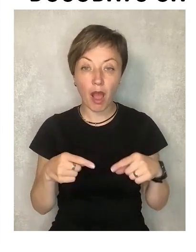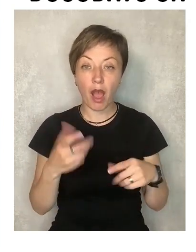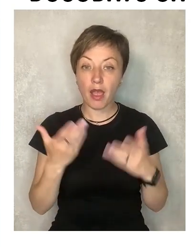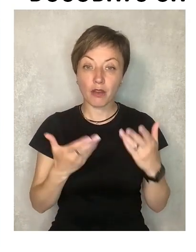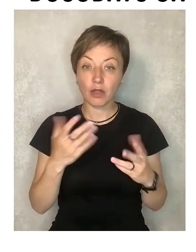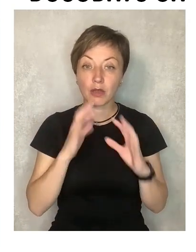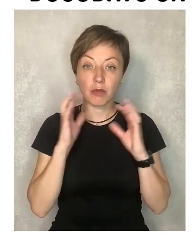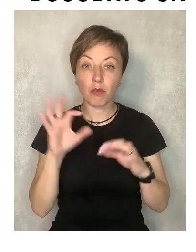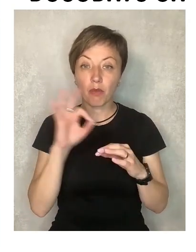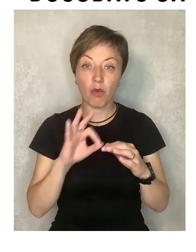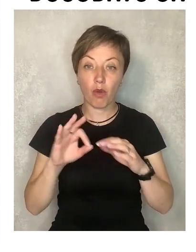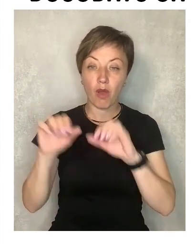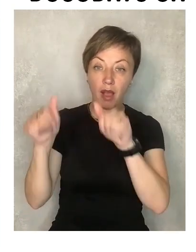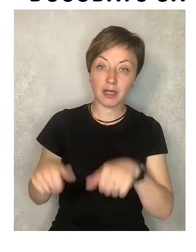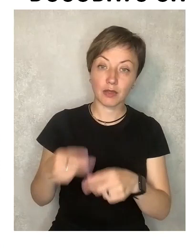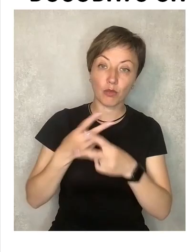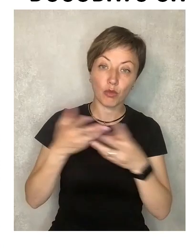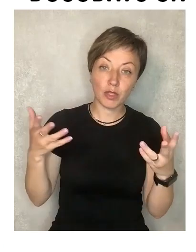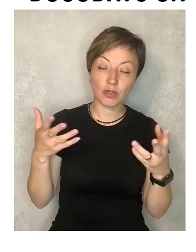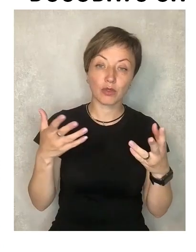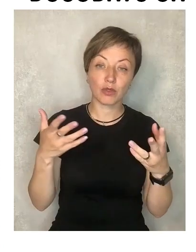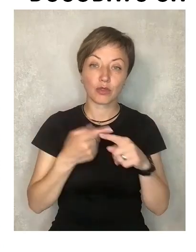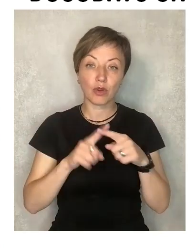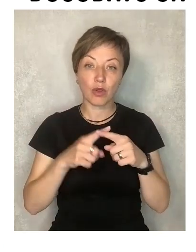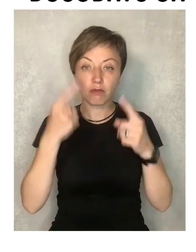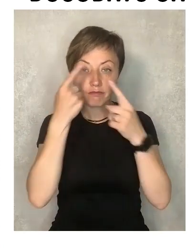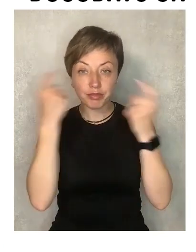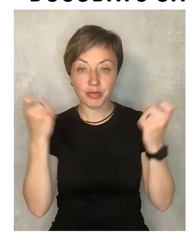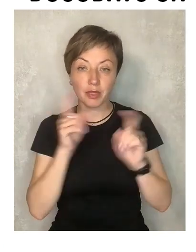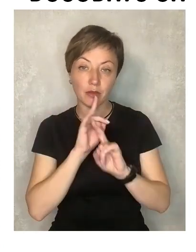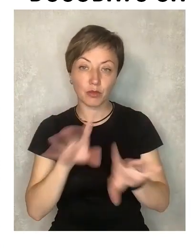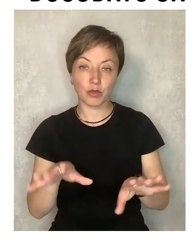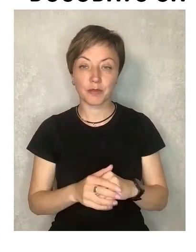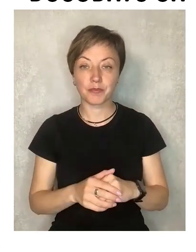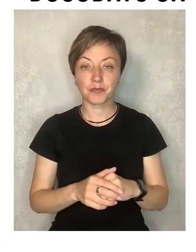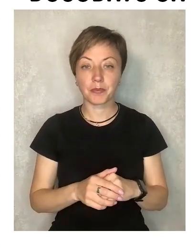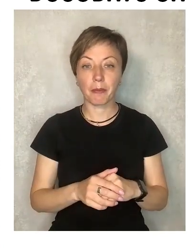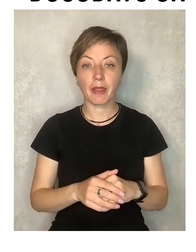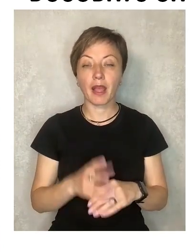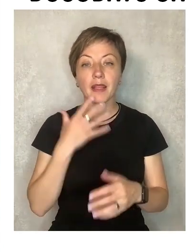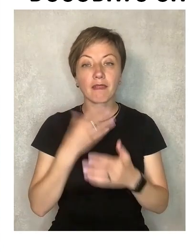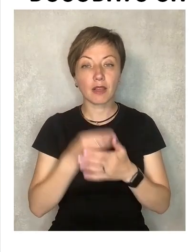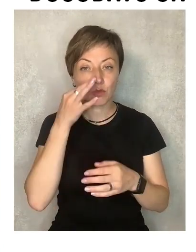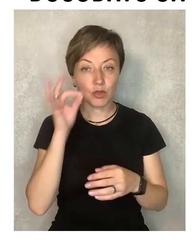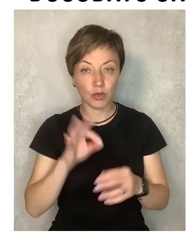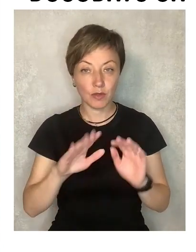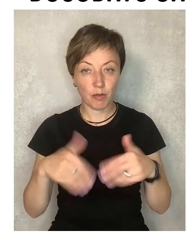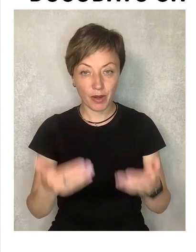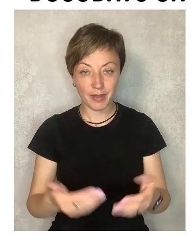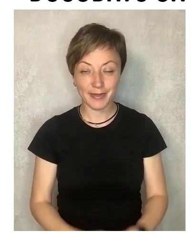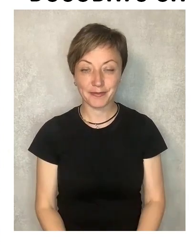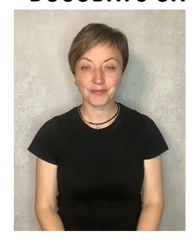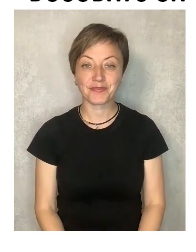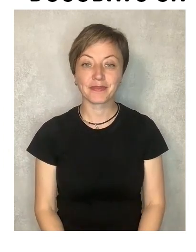про картинку, ніякого публічного вихлопу з цього не буде. Це такий, типу, на власному досвіді. Дякую